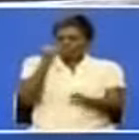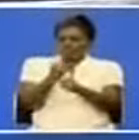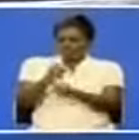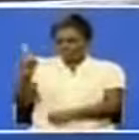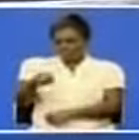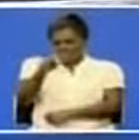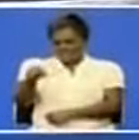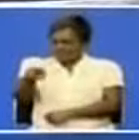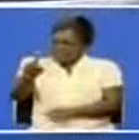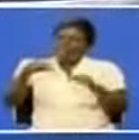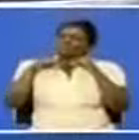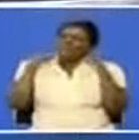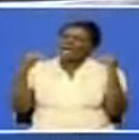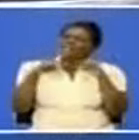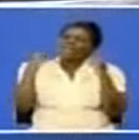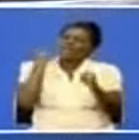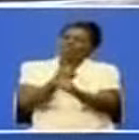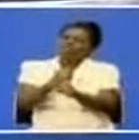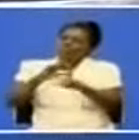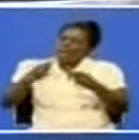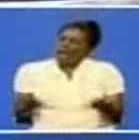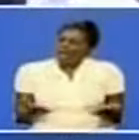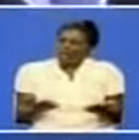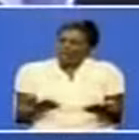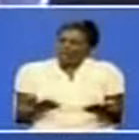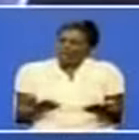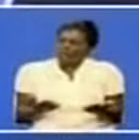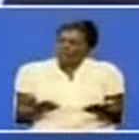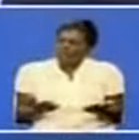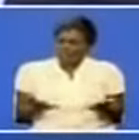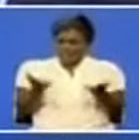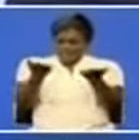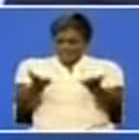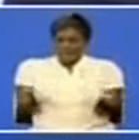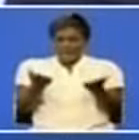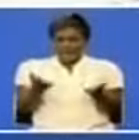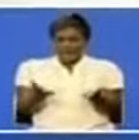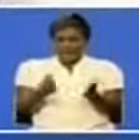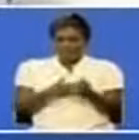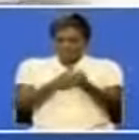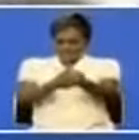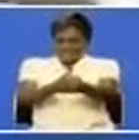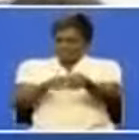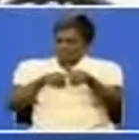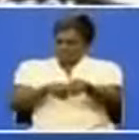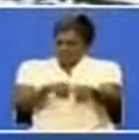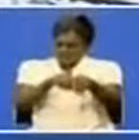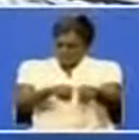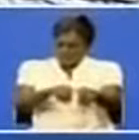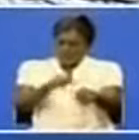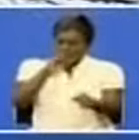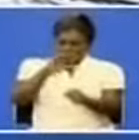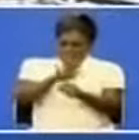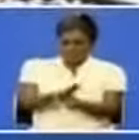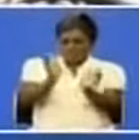kipaya wewe pastor mwenyewe unafanya hiyo kitendo hata mwenye unaupilia atafanyaje. Ni swala ambalo sasa limeingiliwa na viongozi wa eneo hilo ambao wameapa